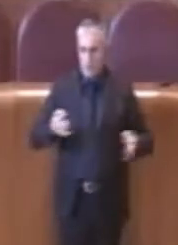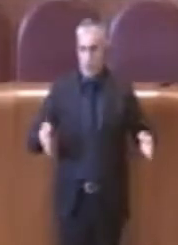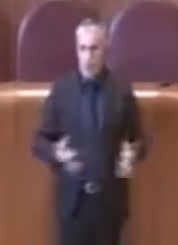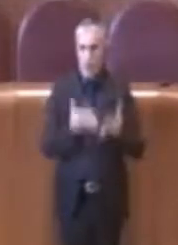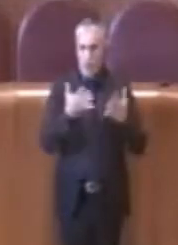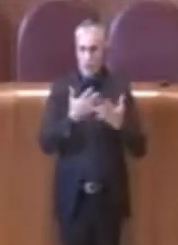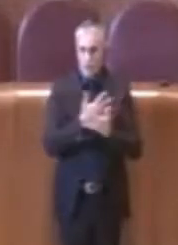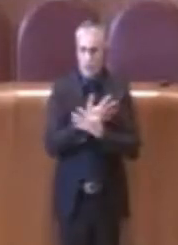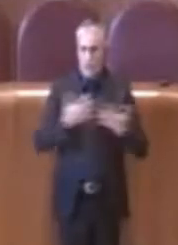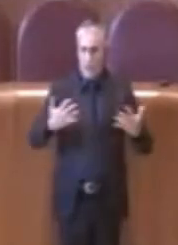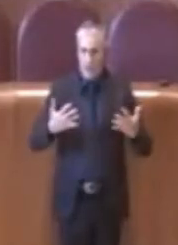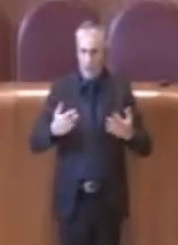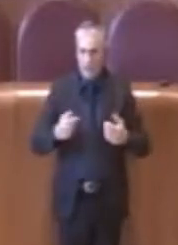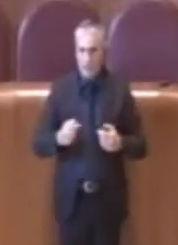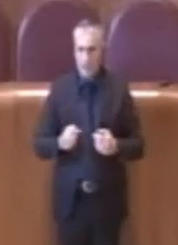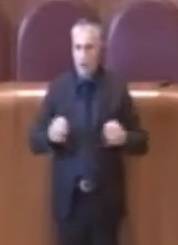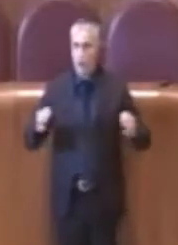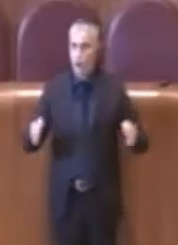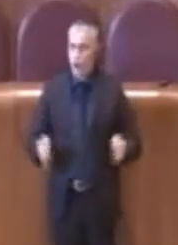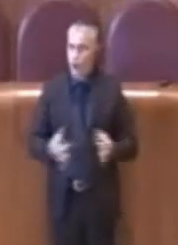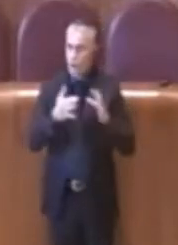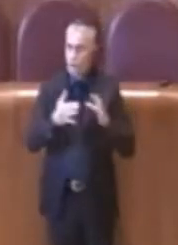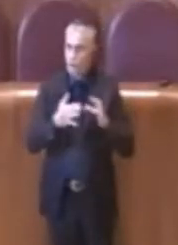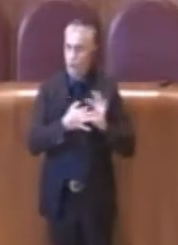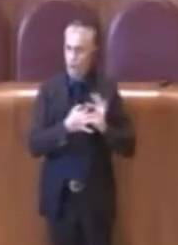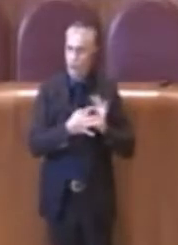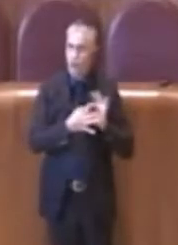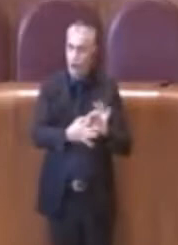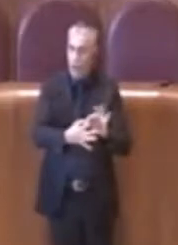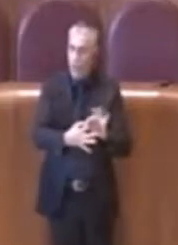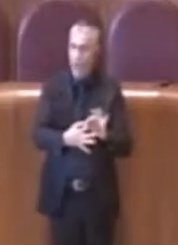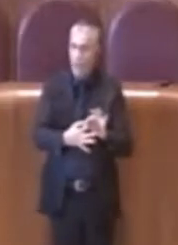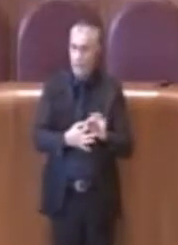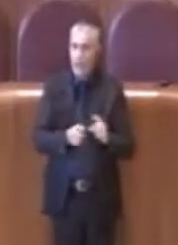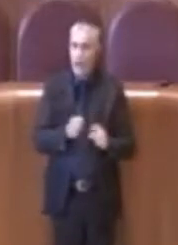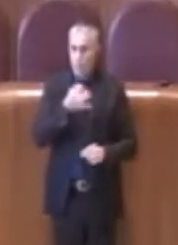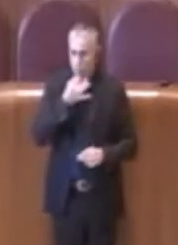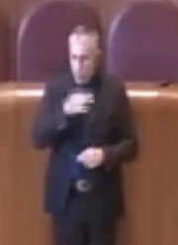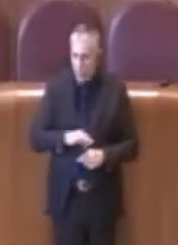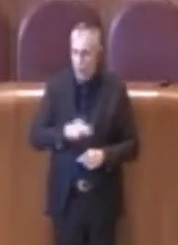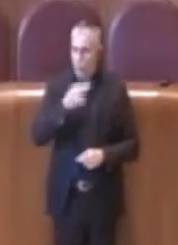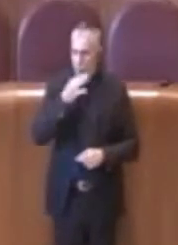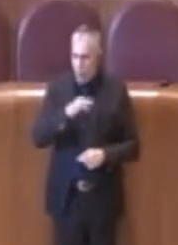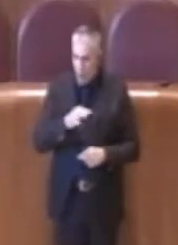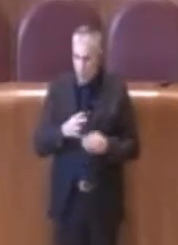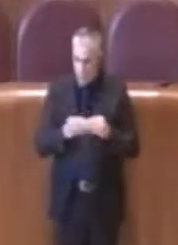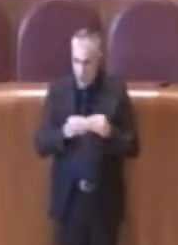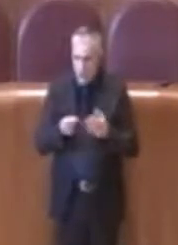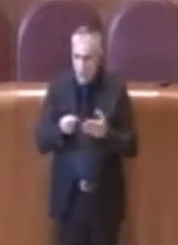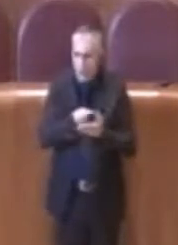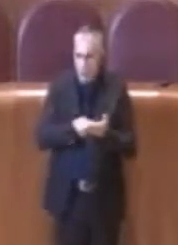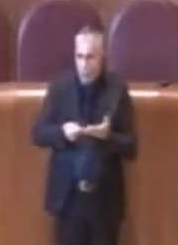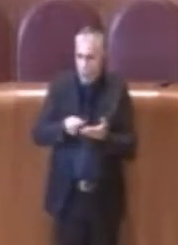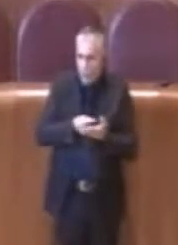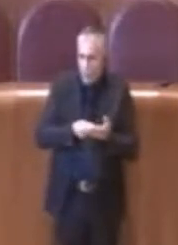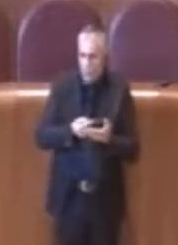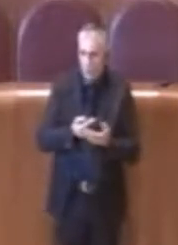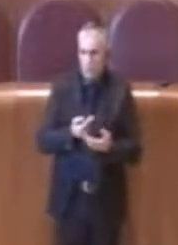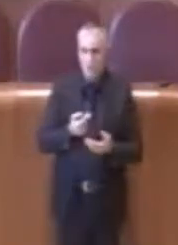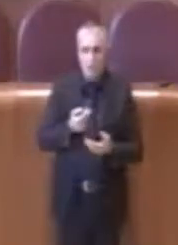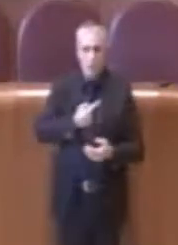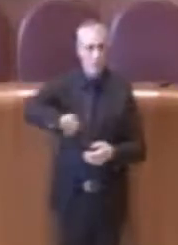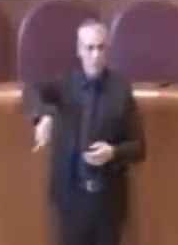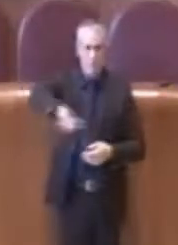enorme e questa opportunità è legata appunto alla possibilità di svolgere progetti. Chi in quest'Aula non ha in